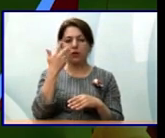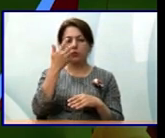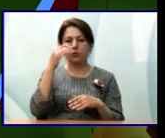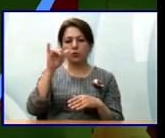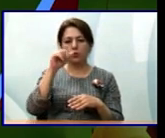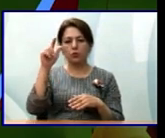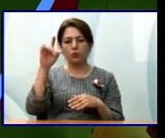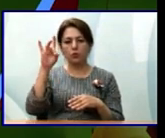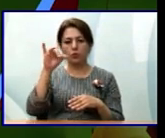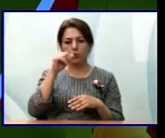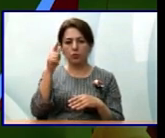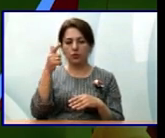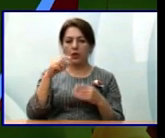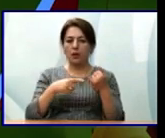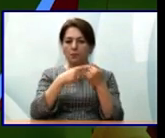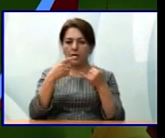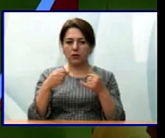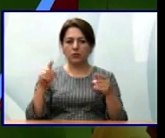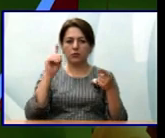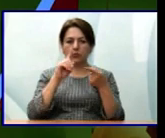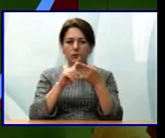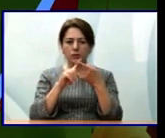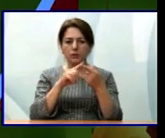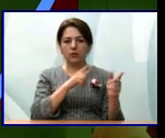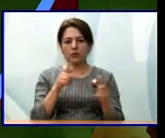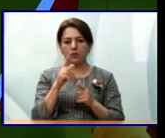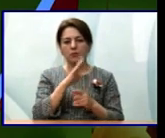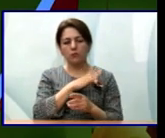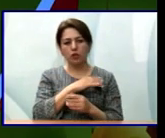bargning qo'shilishidan hosil bo'lgan.